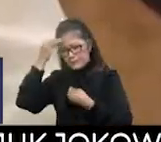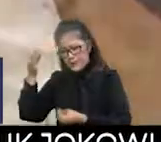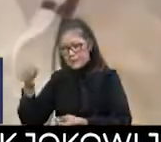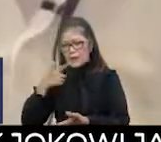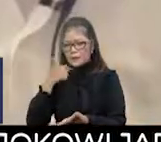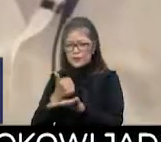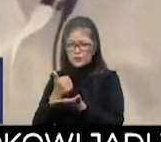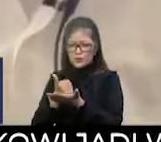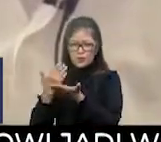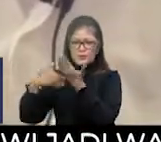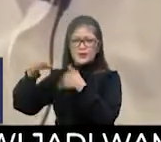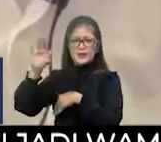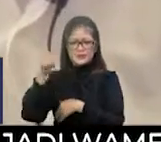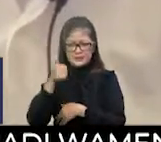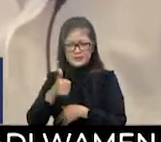selesai.